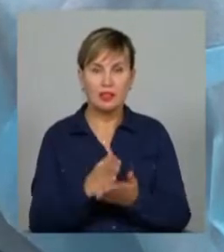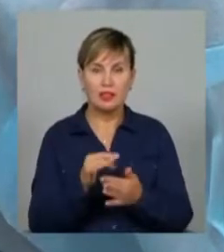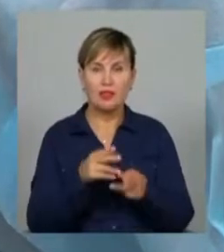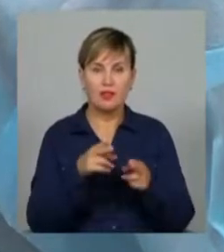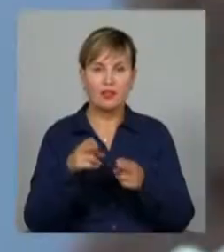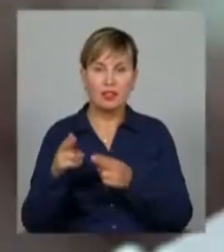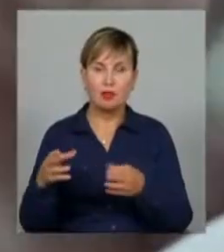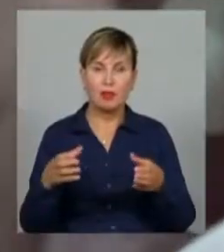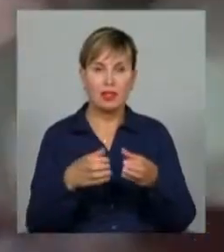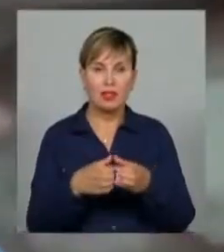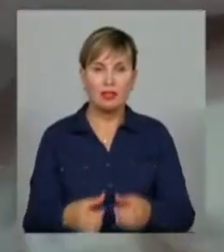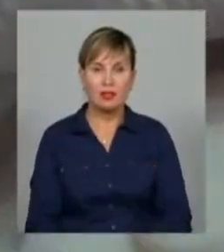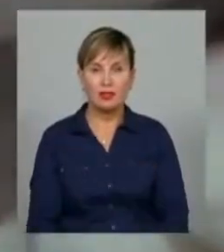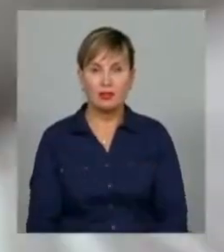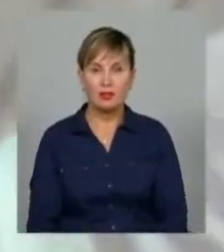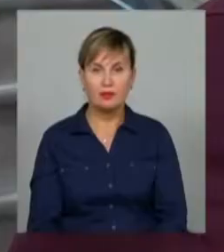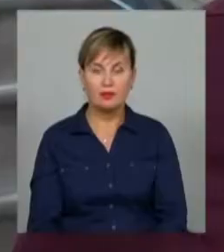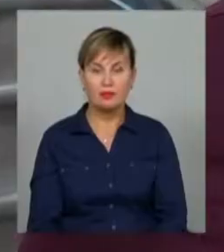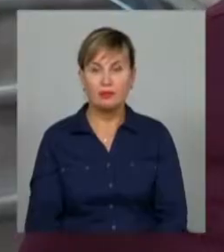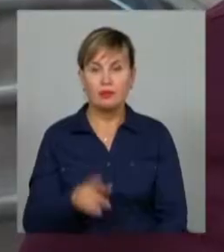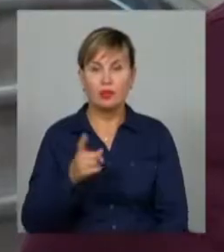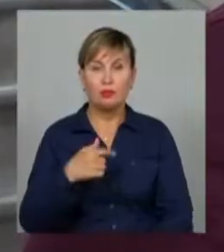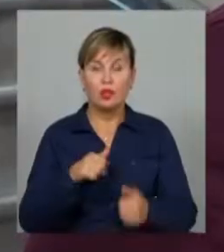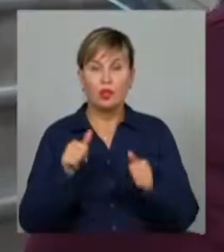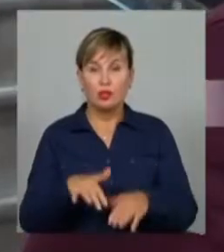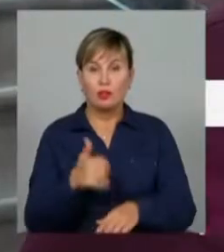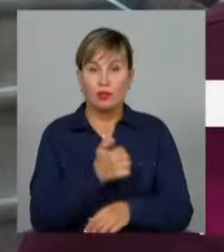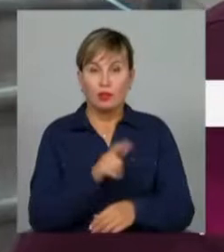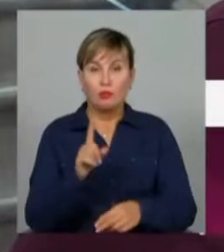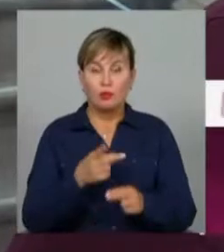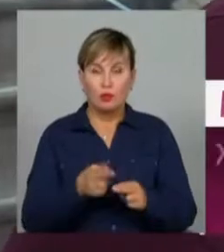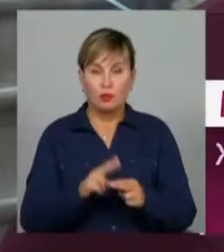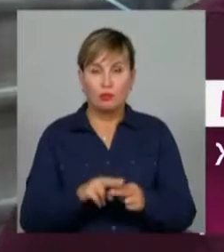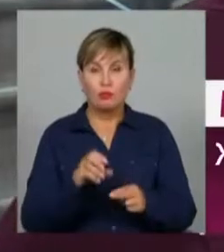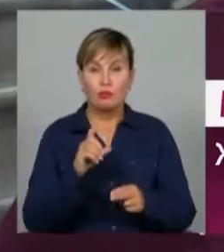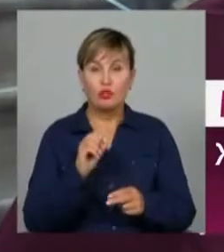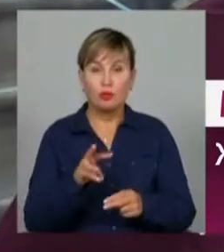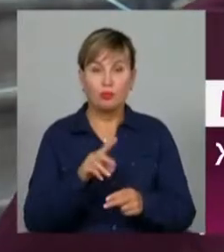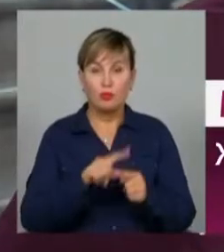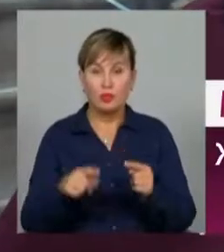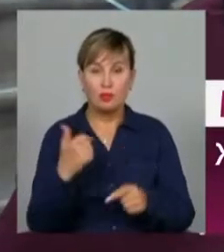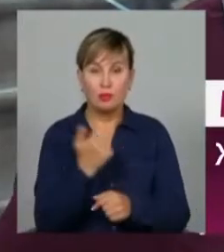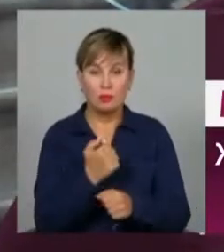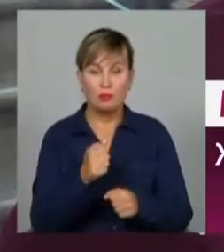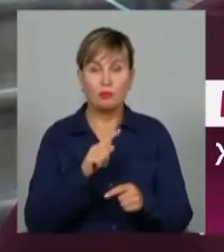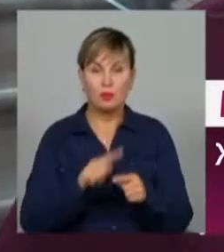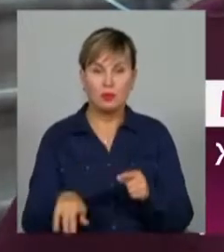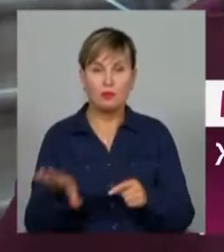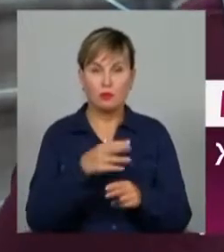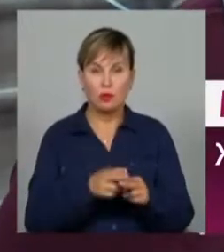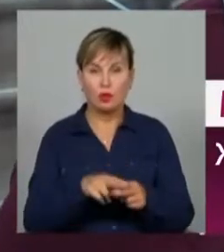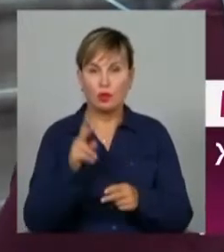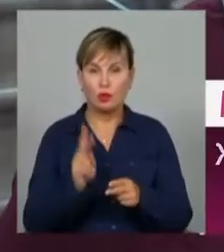выездные бригады. Почему я решил поставить вакцину? Ну, потому что чем быстрее мы все ее поставим, тем быстрее все это